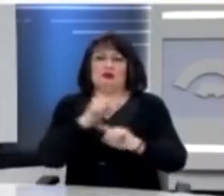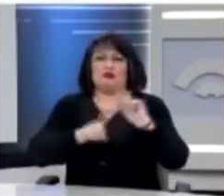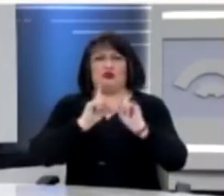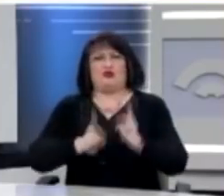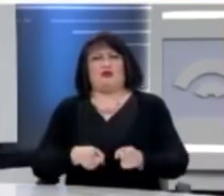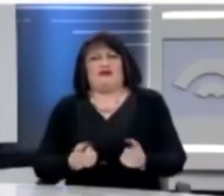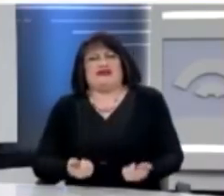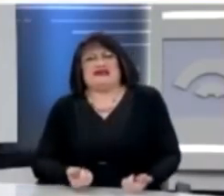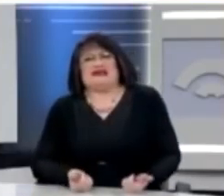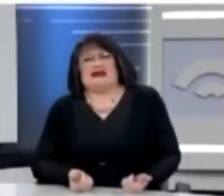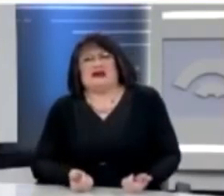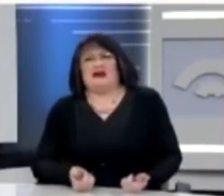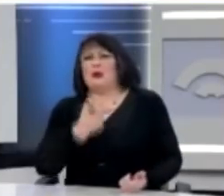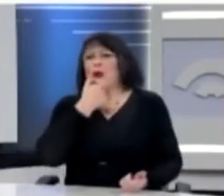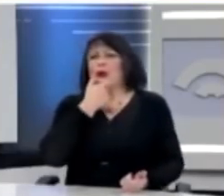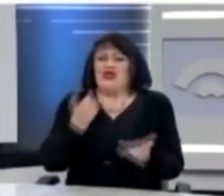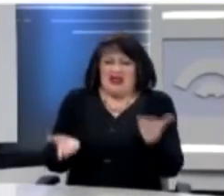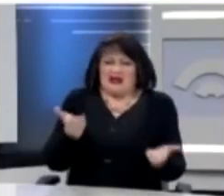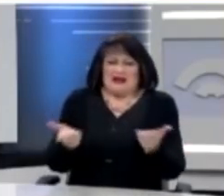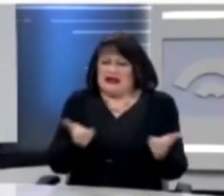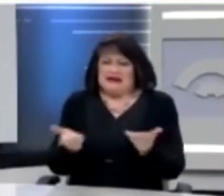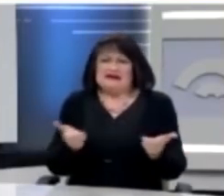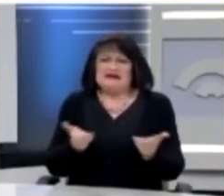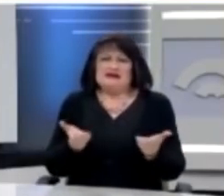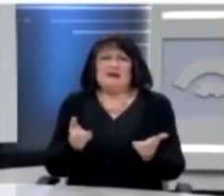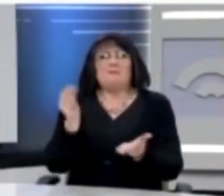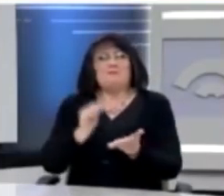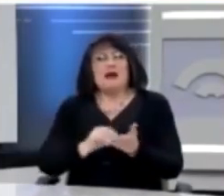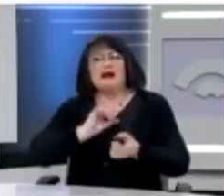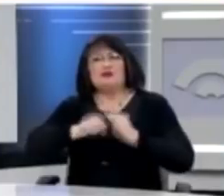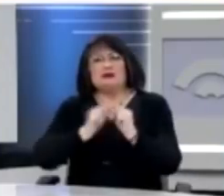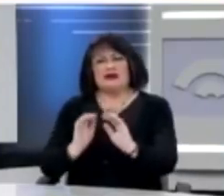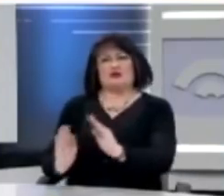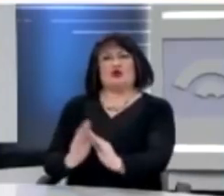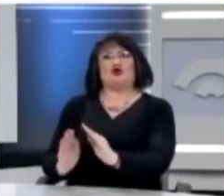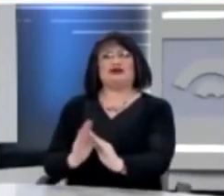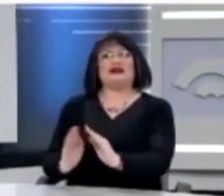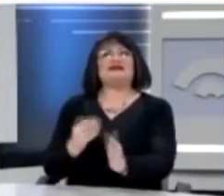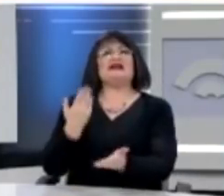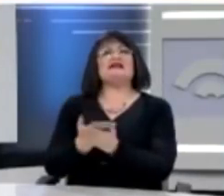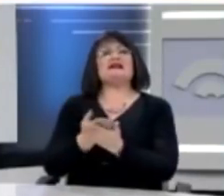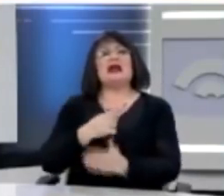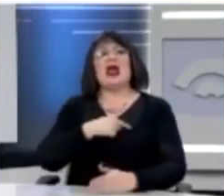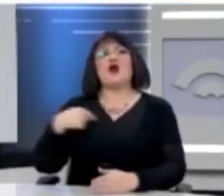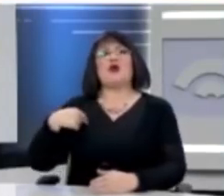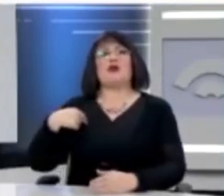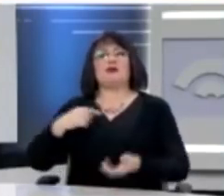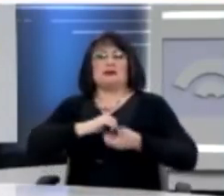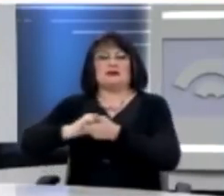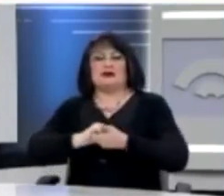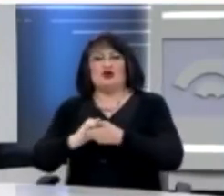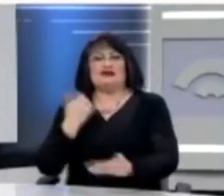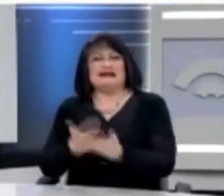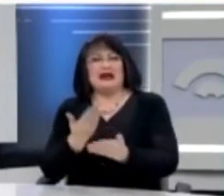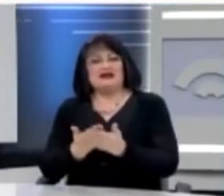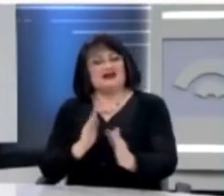αποφασίζει? Για τη διαιτησία δε, πάλι προσπαθείτε να θωρακίσετε τις απαιτήσεις των εργοδοτικών ενώσεων που